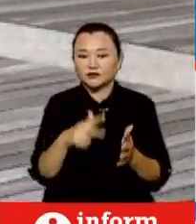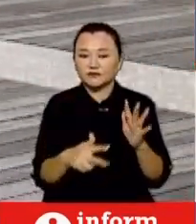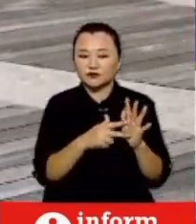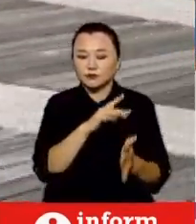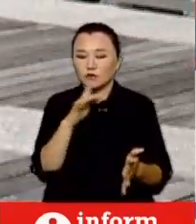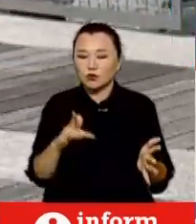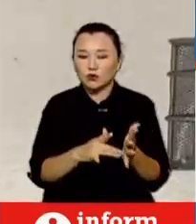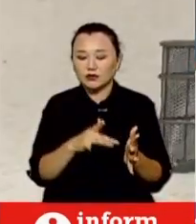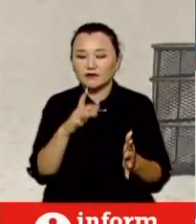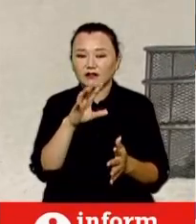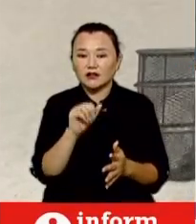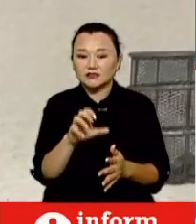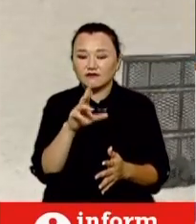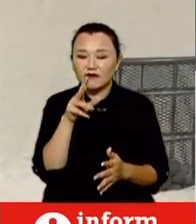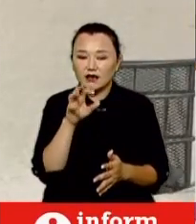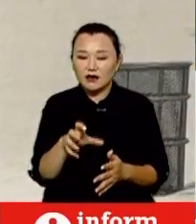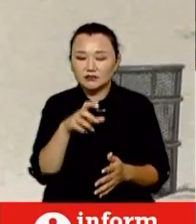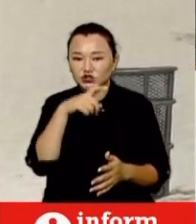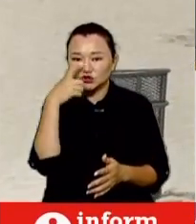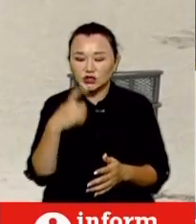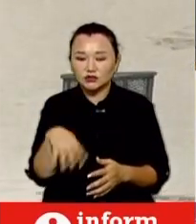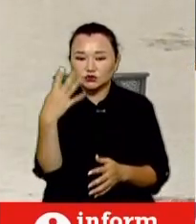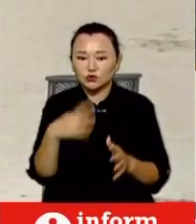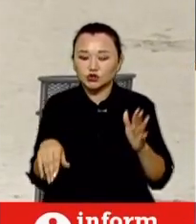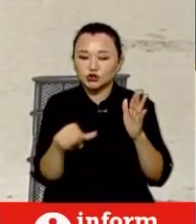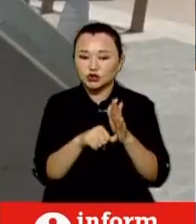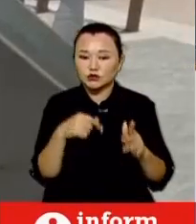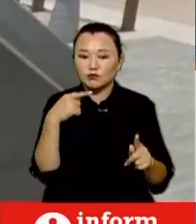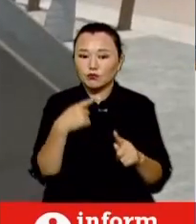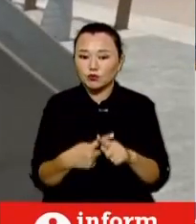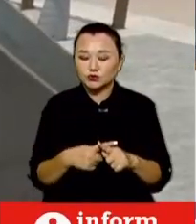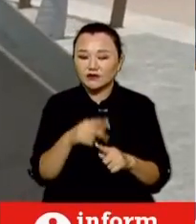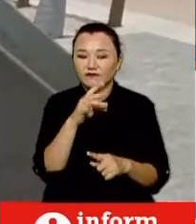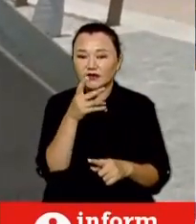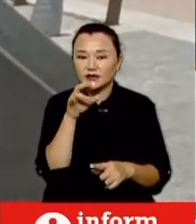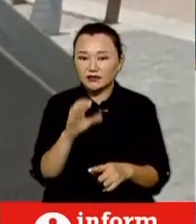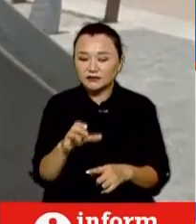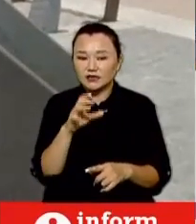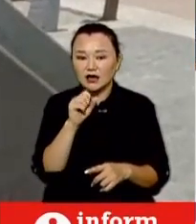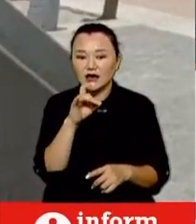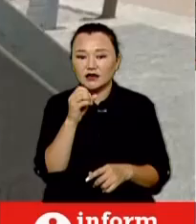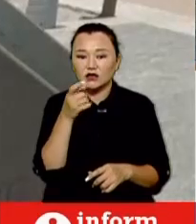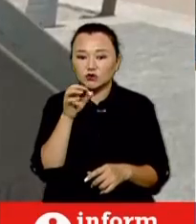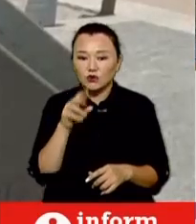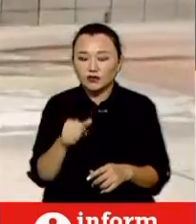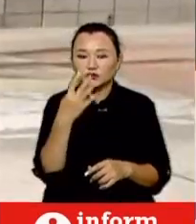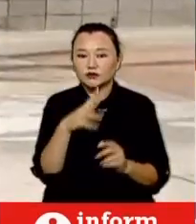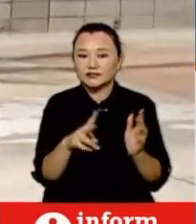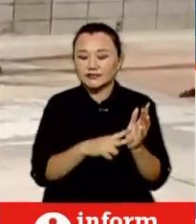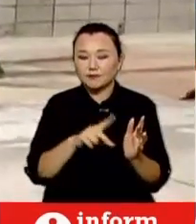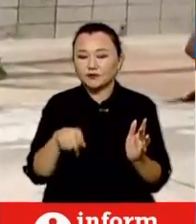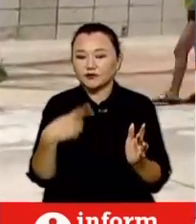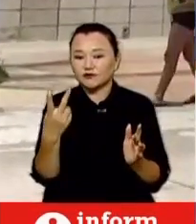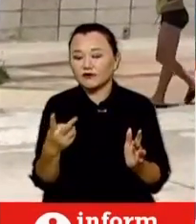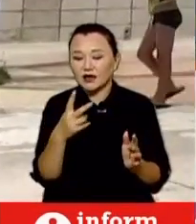городах. В Лас-Вегасе жара перевалила за 46 градусов. В Фениксе, Аризона, 47,2. В